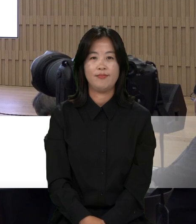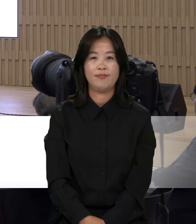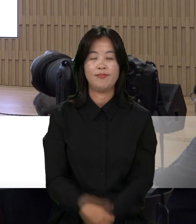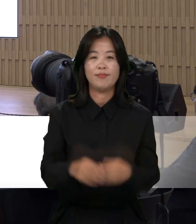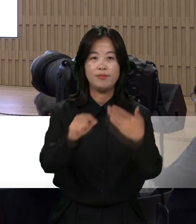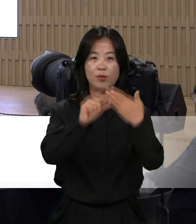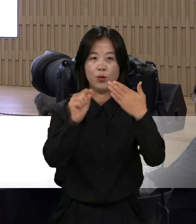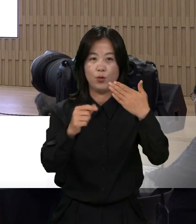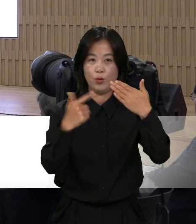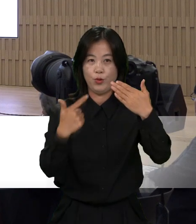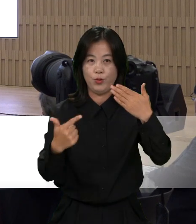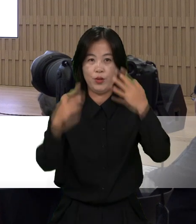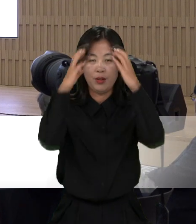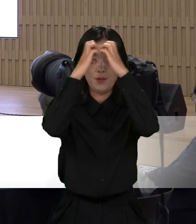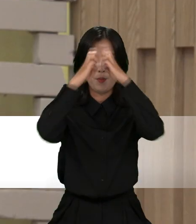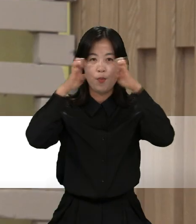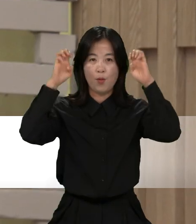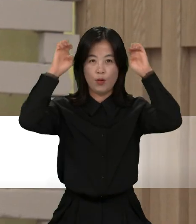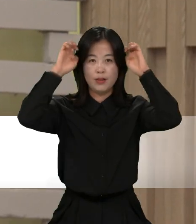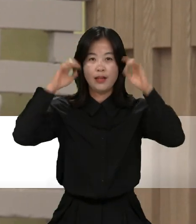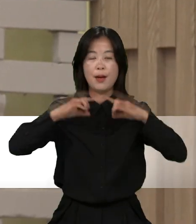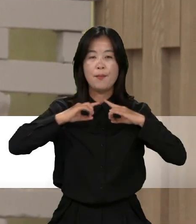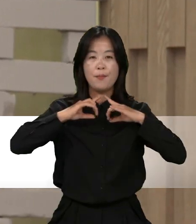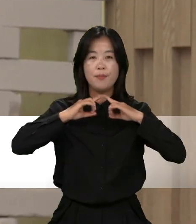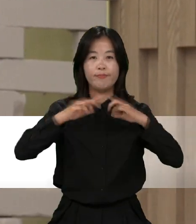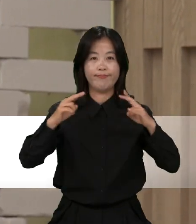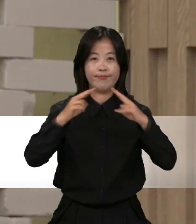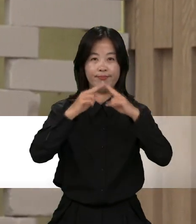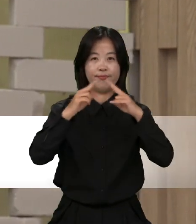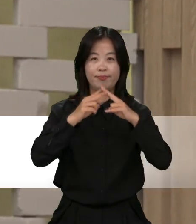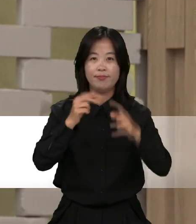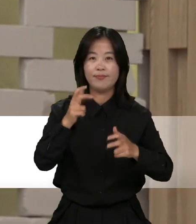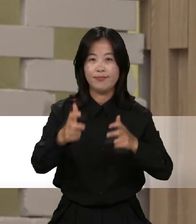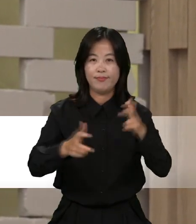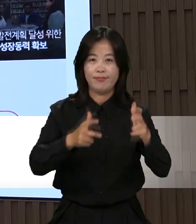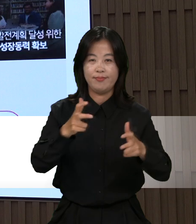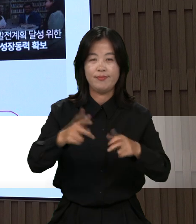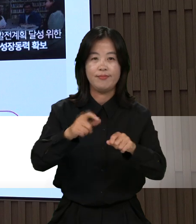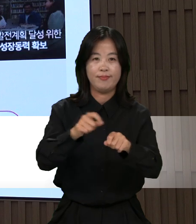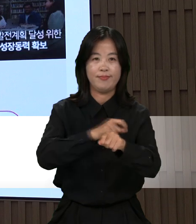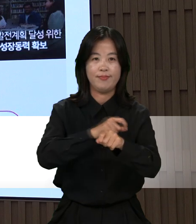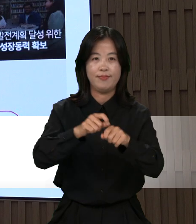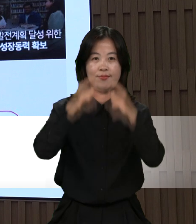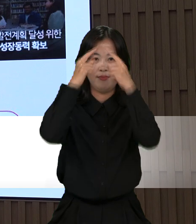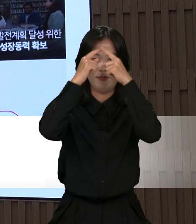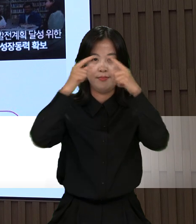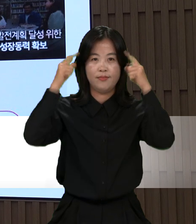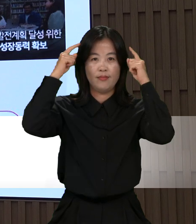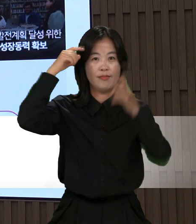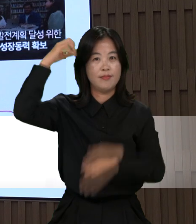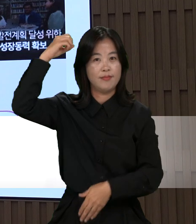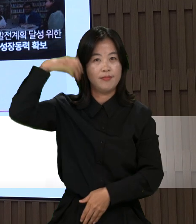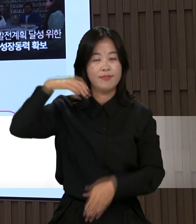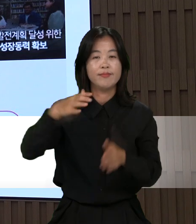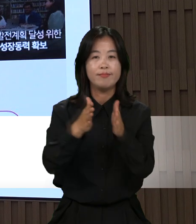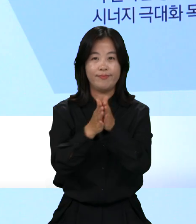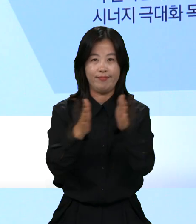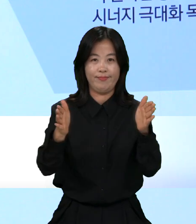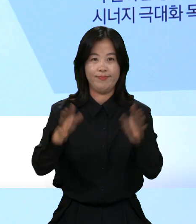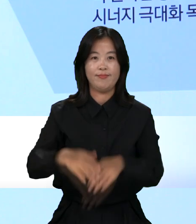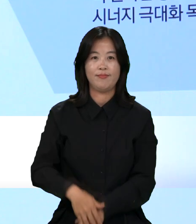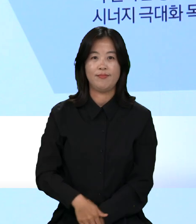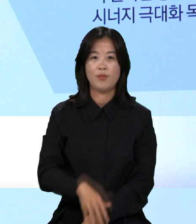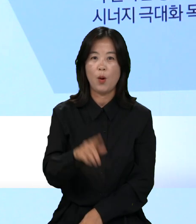열렸습니다 포스텍 배터리 반도체 첨단산업 특성화대학원 개원식이 지난 6일 개최됐습니다